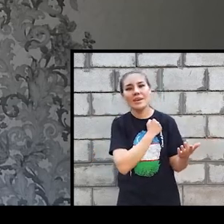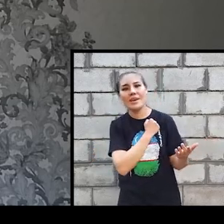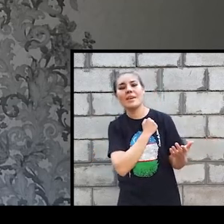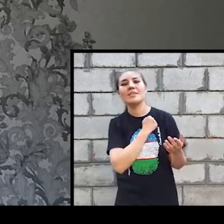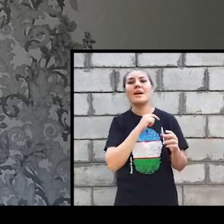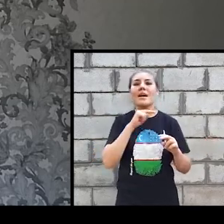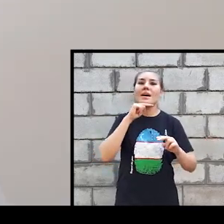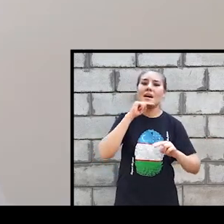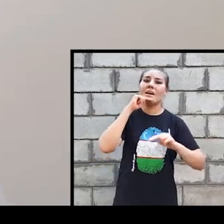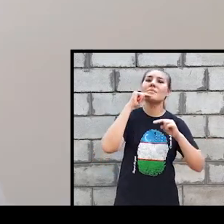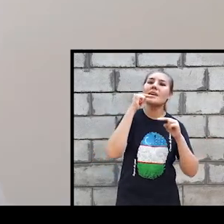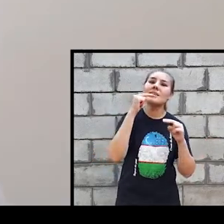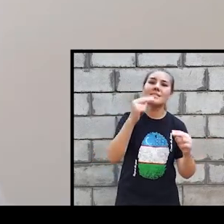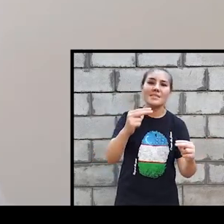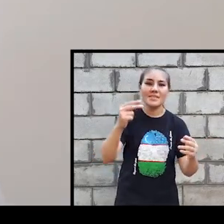помилует.